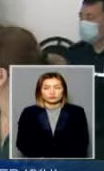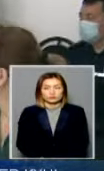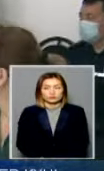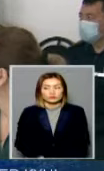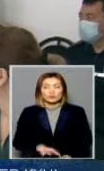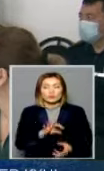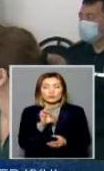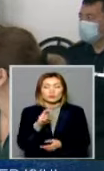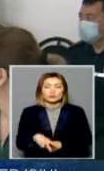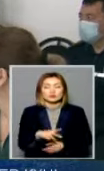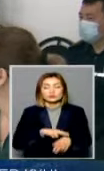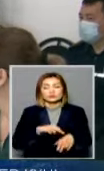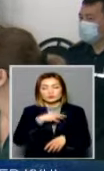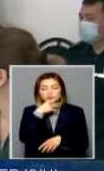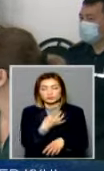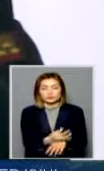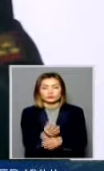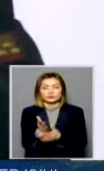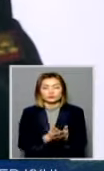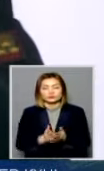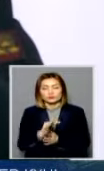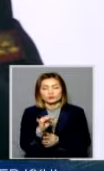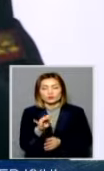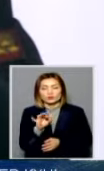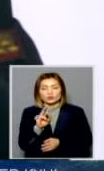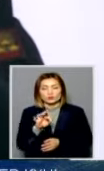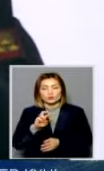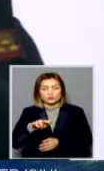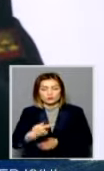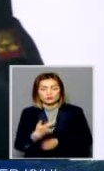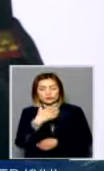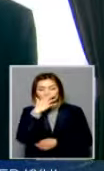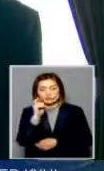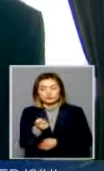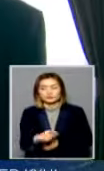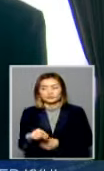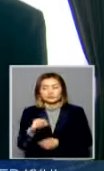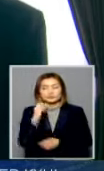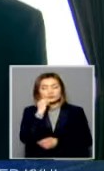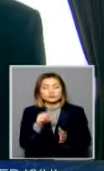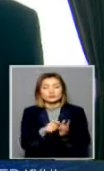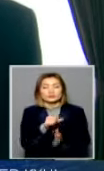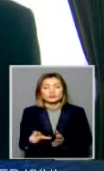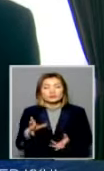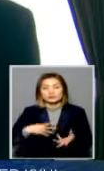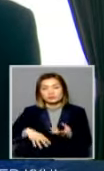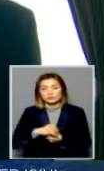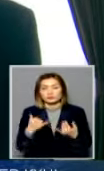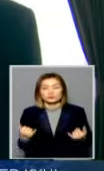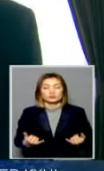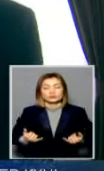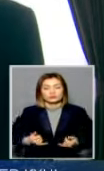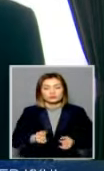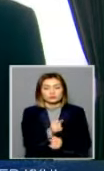Жалпы облыста төтенше жағдайлар департаментінде қызмет еткен Чернобыль оқиғасының бір аудан соғысының алты ардагері бар. Олардың барлығы да қазір